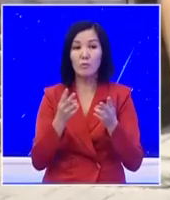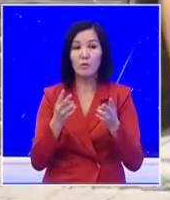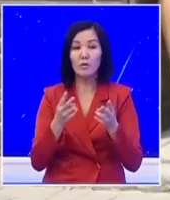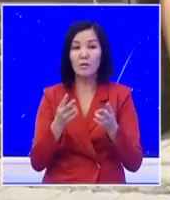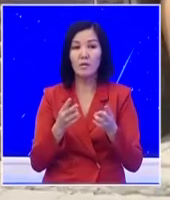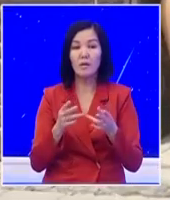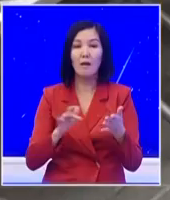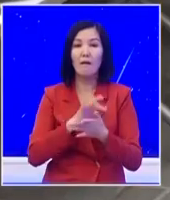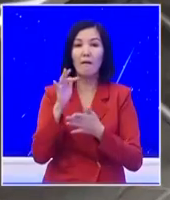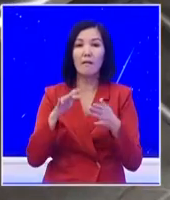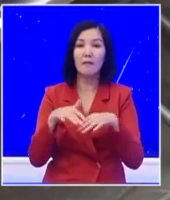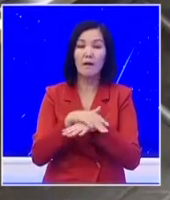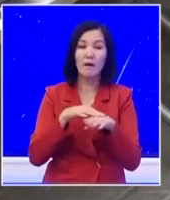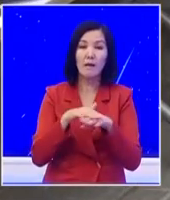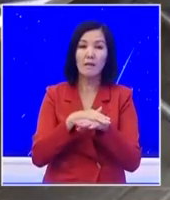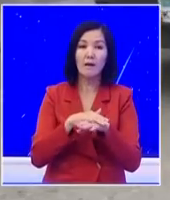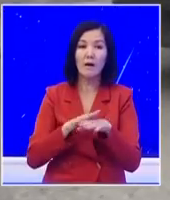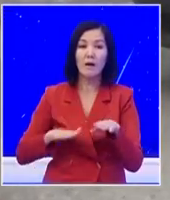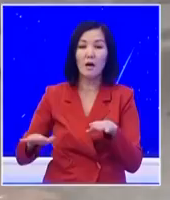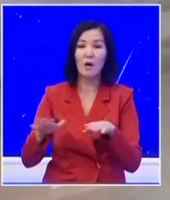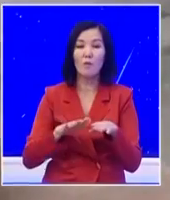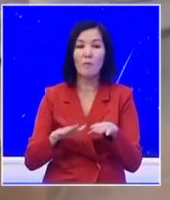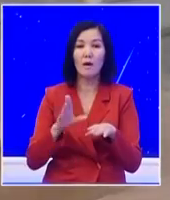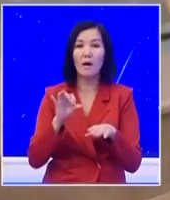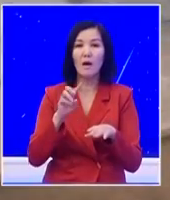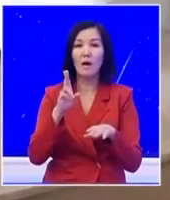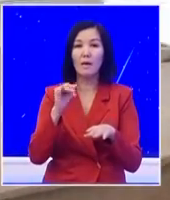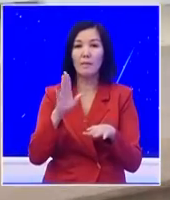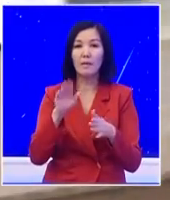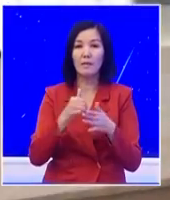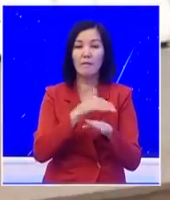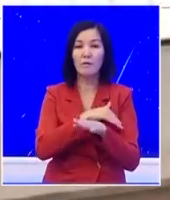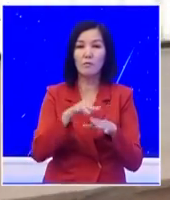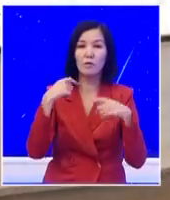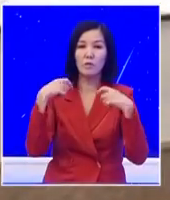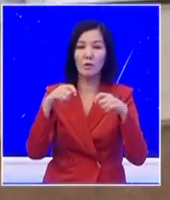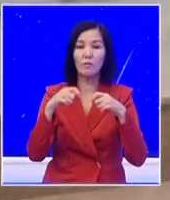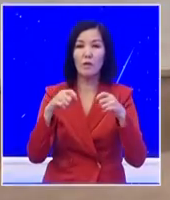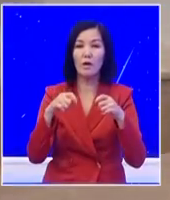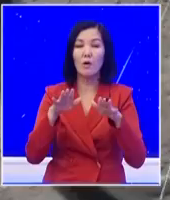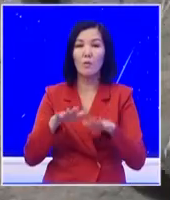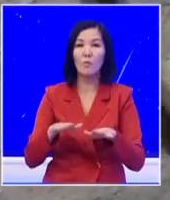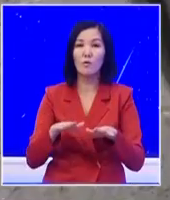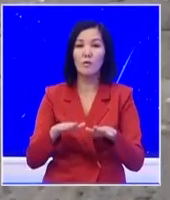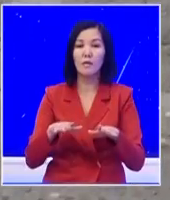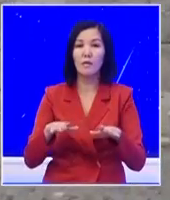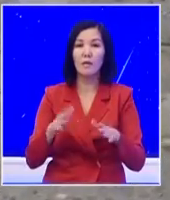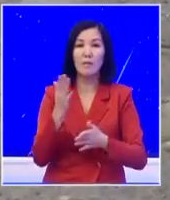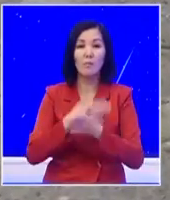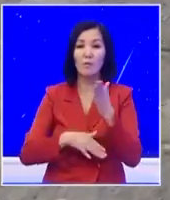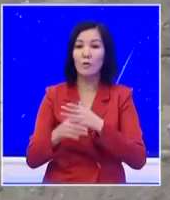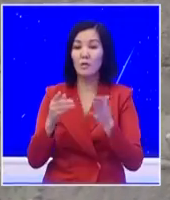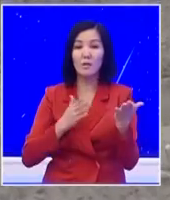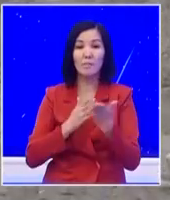Бұл қаладағы халық көп шоғырланған аумақ. Арбат бойын жағалай орналасқан сауда орындары мүгедектерге жол жоқ дегендей.